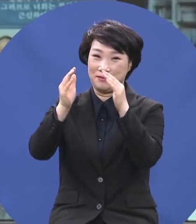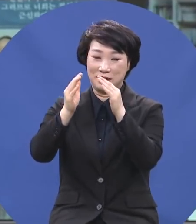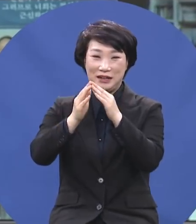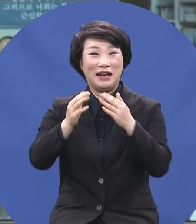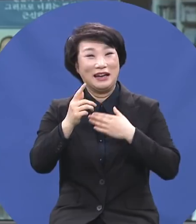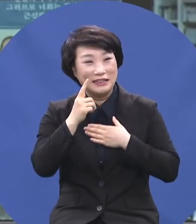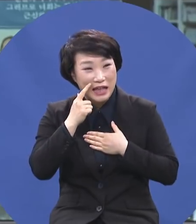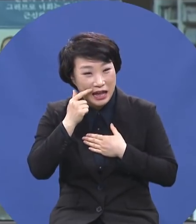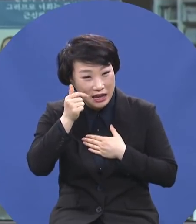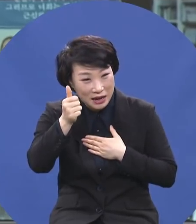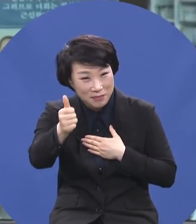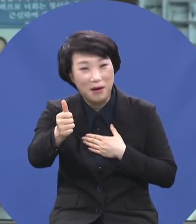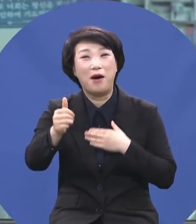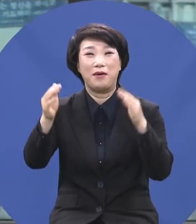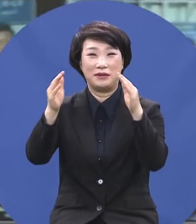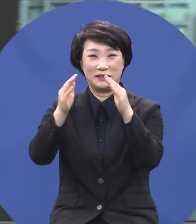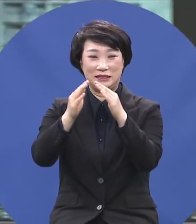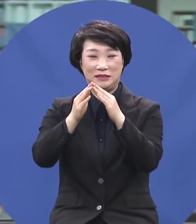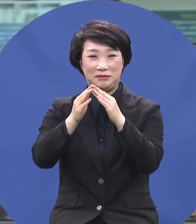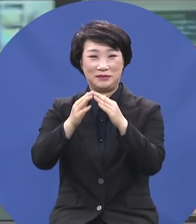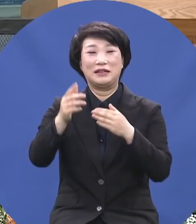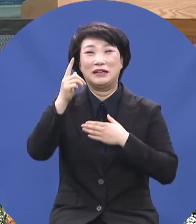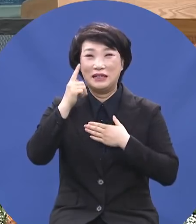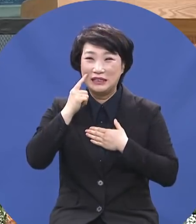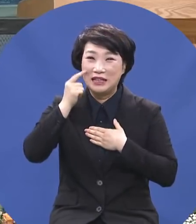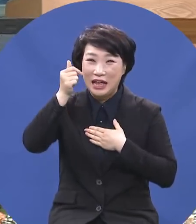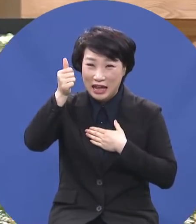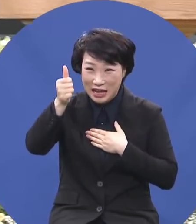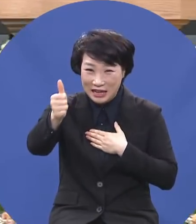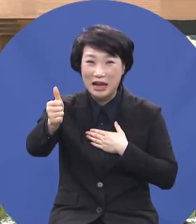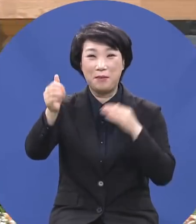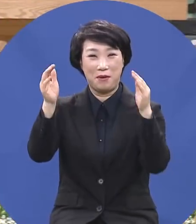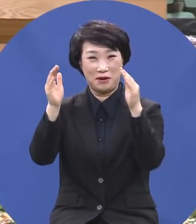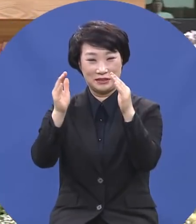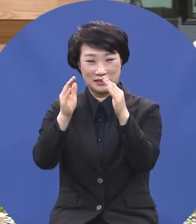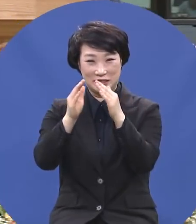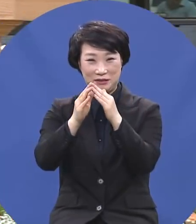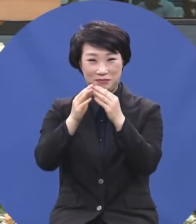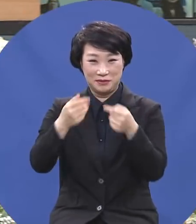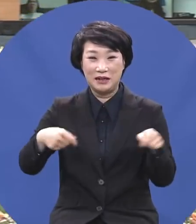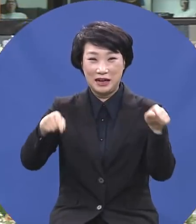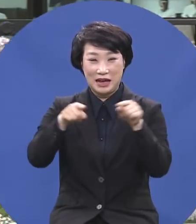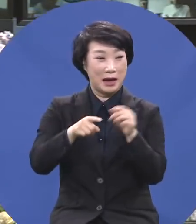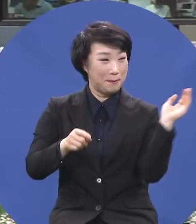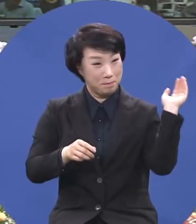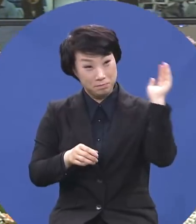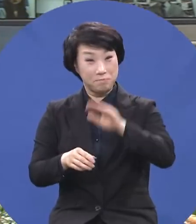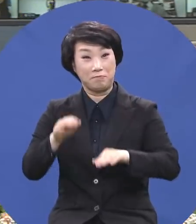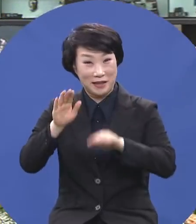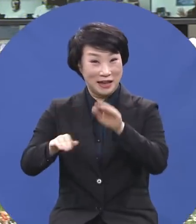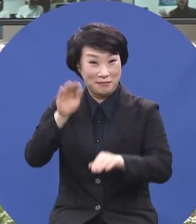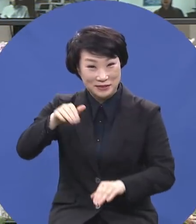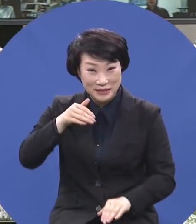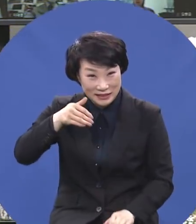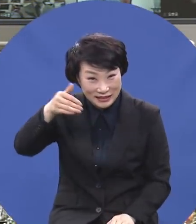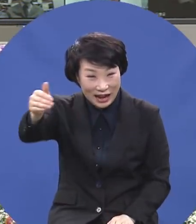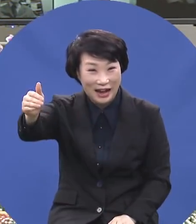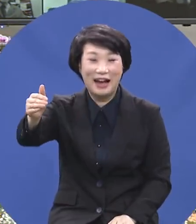집, 함께 아버지 집, 내 아버지 집,